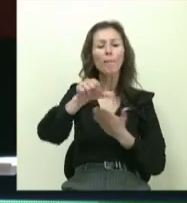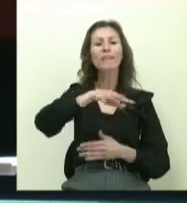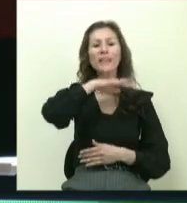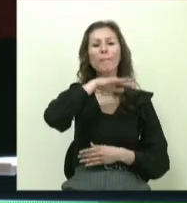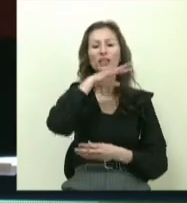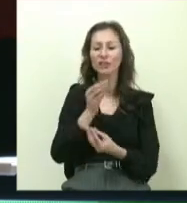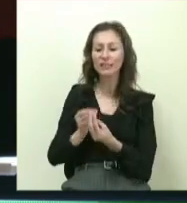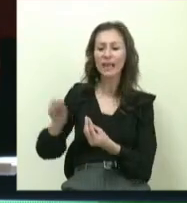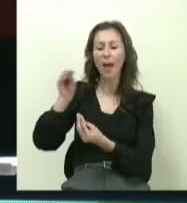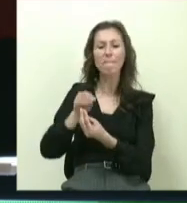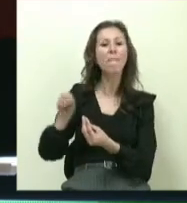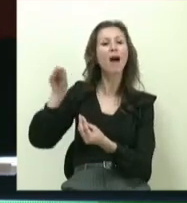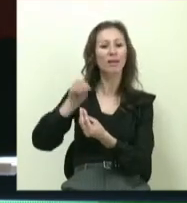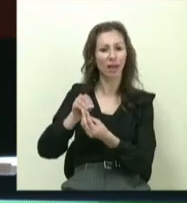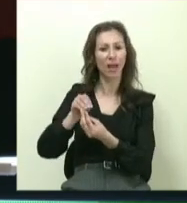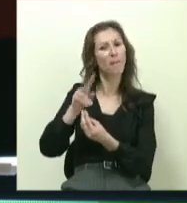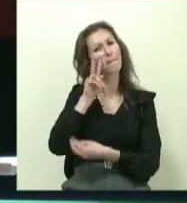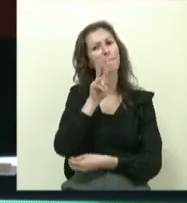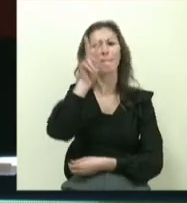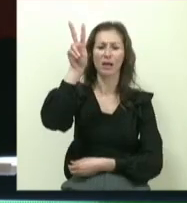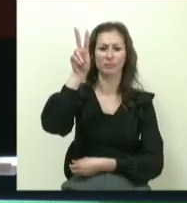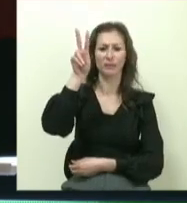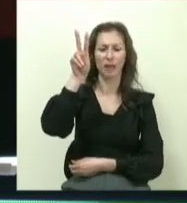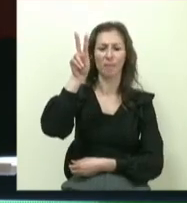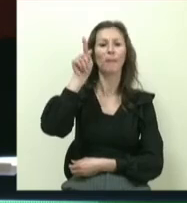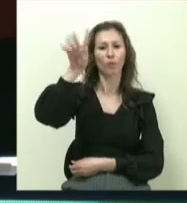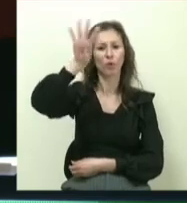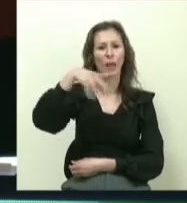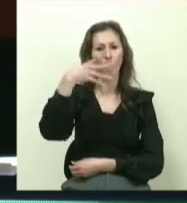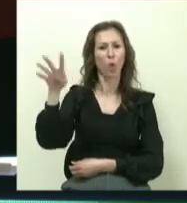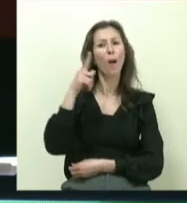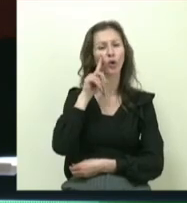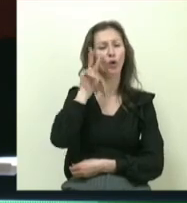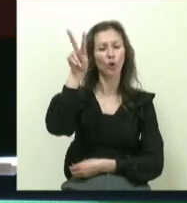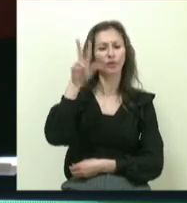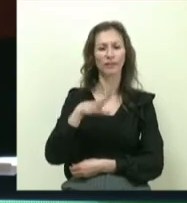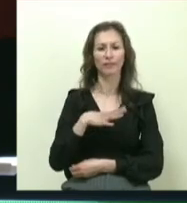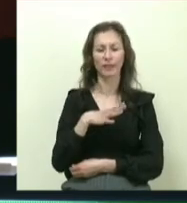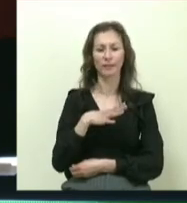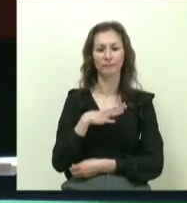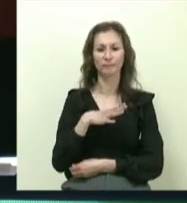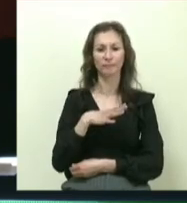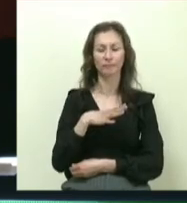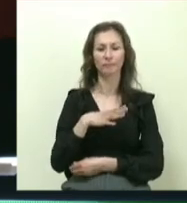sermaye girişlerini şöyle bir baktığımızda bu tabloya baktığınızda göreceksiniz